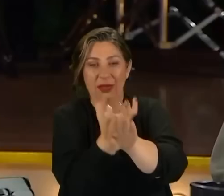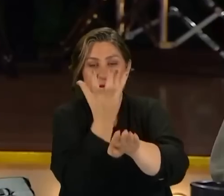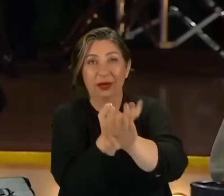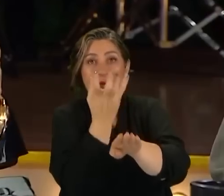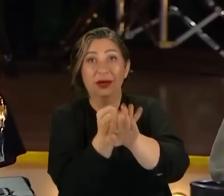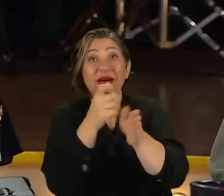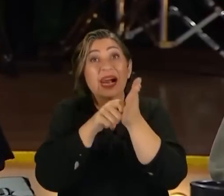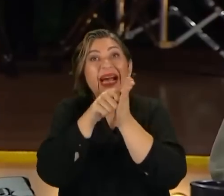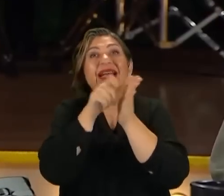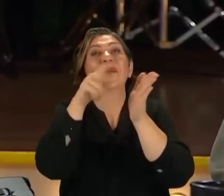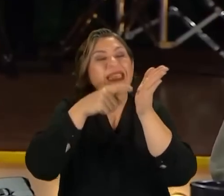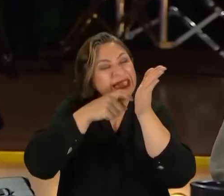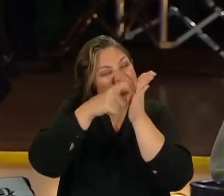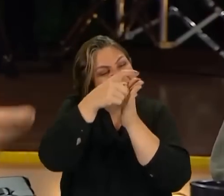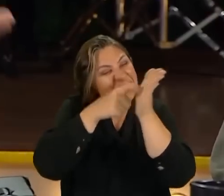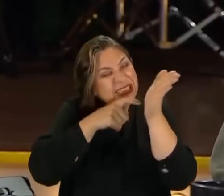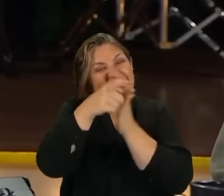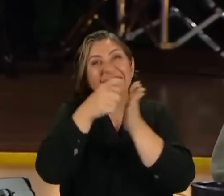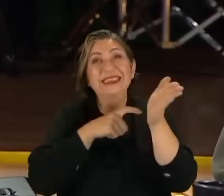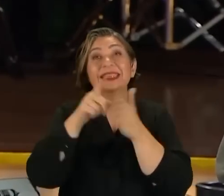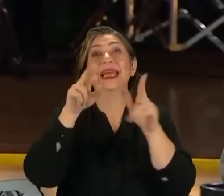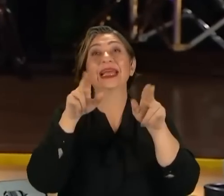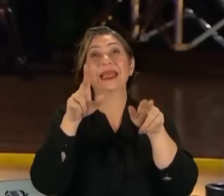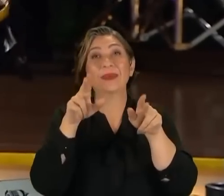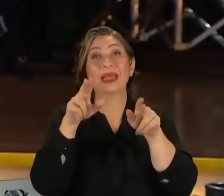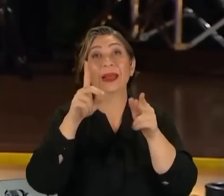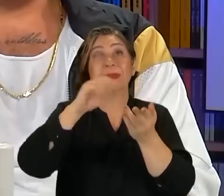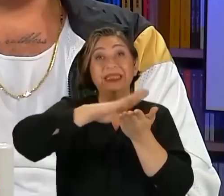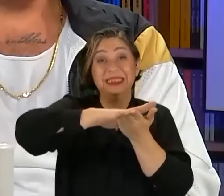Bir zemine kazınıyor. Bir zemin üzerine